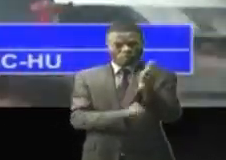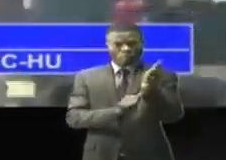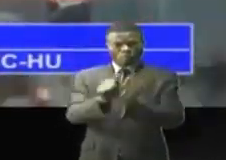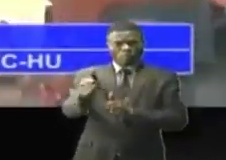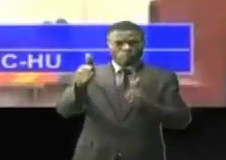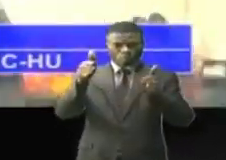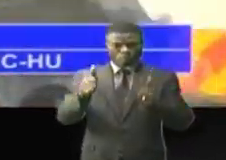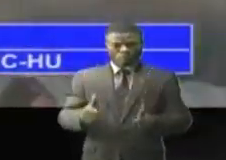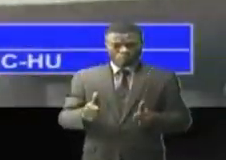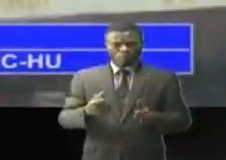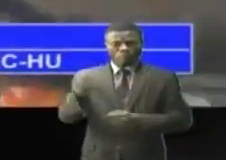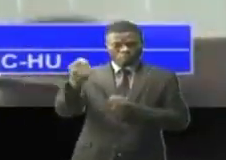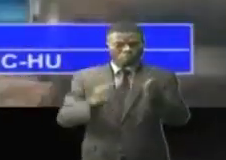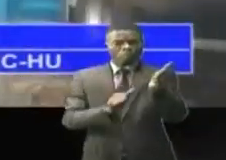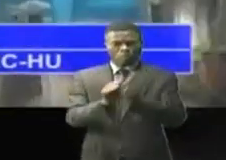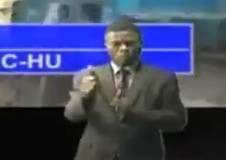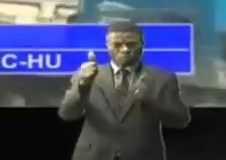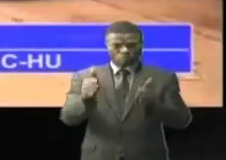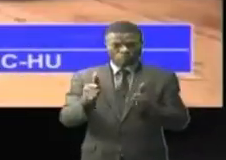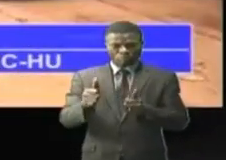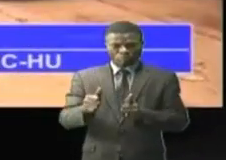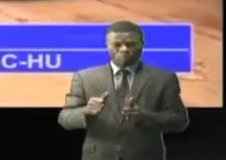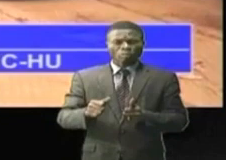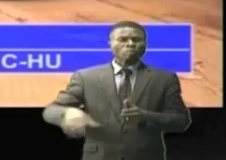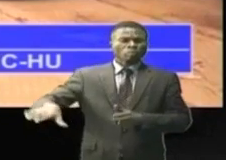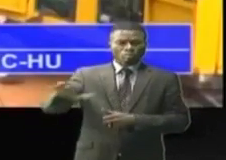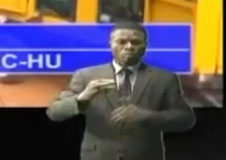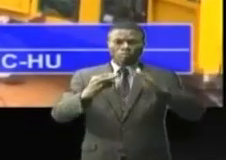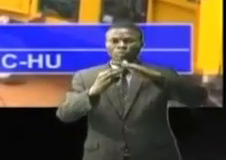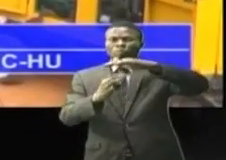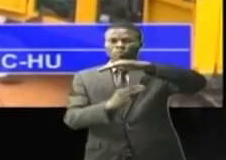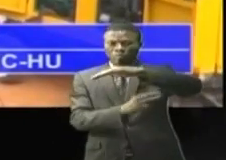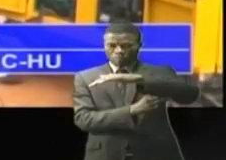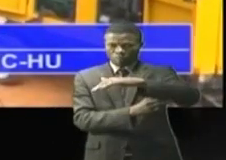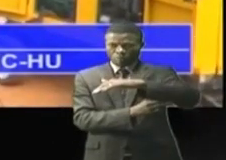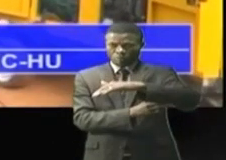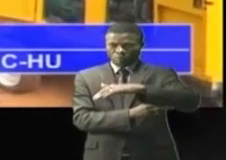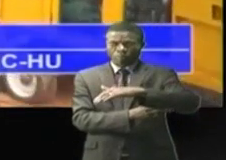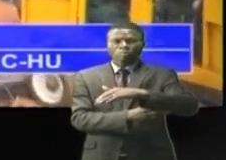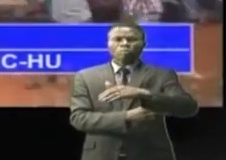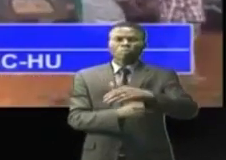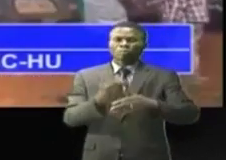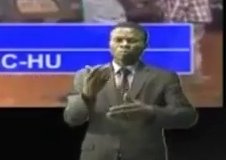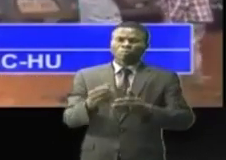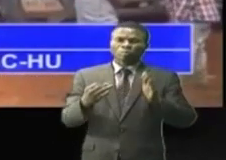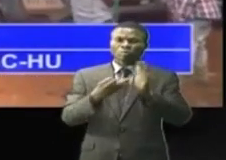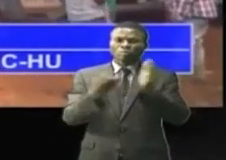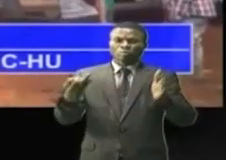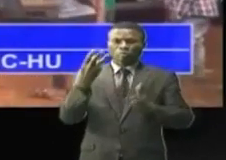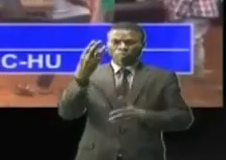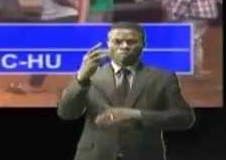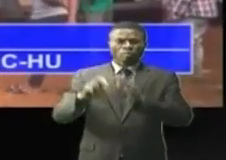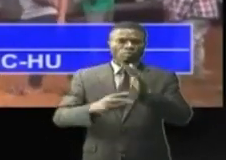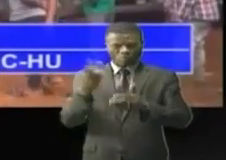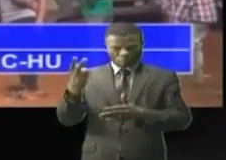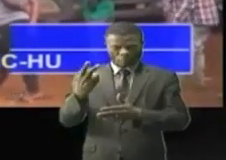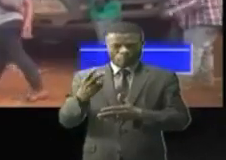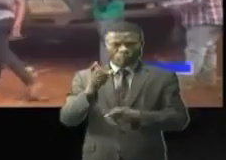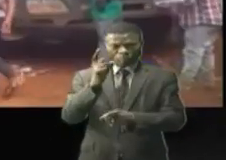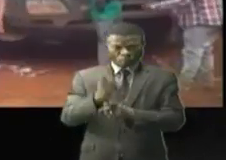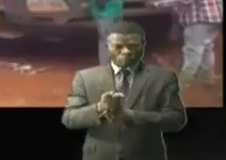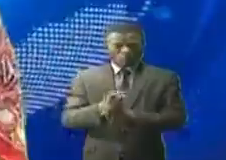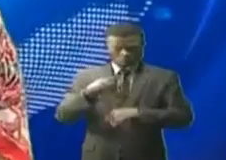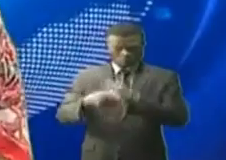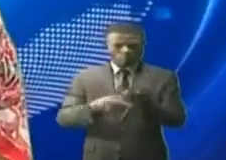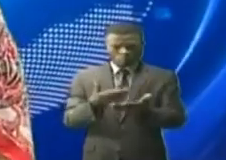ces colonnes de véhicules de part et d'autre des ponts qui ont passé ici près de 72 heures de trafic effectivement